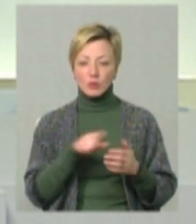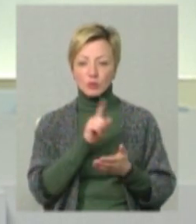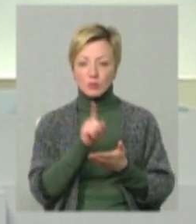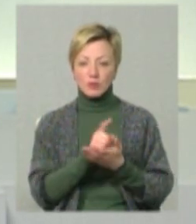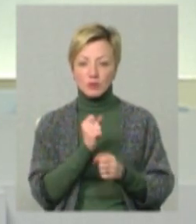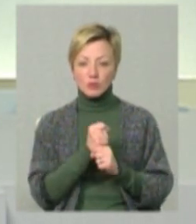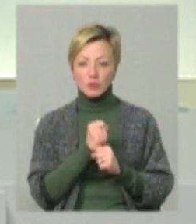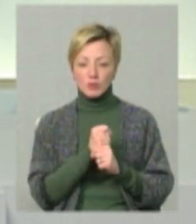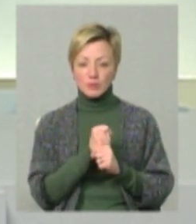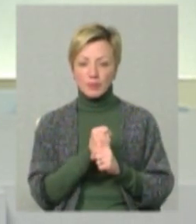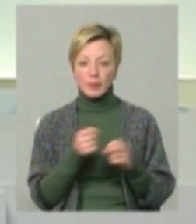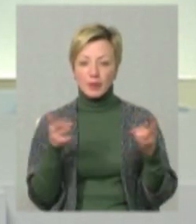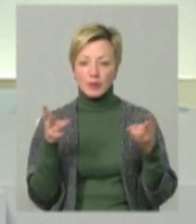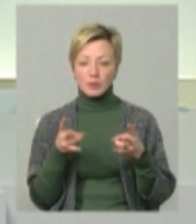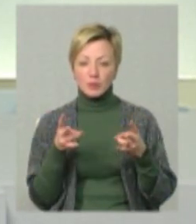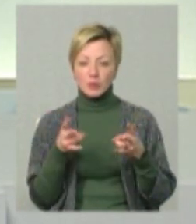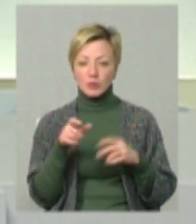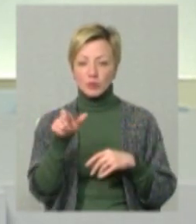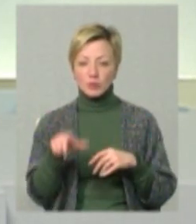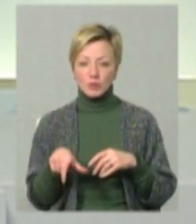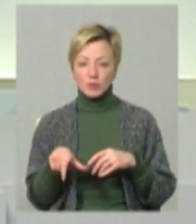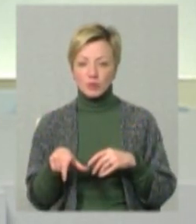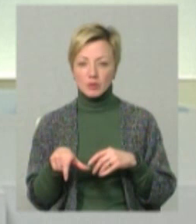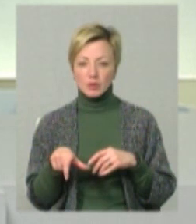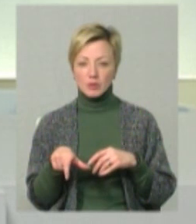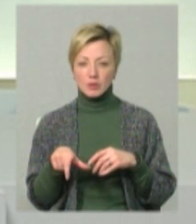людина зобов'язана вчинити. Необхідно людині тоді